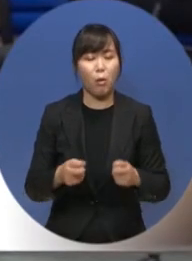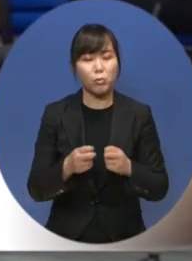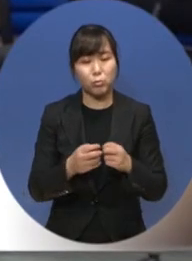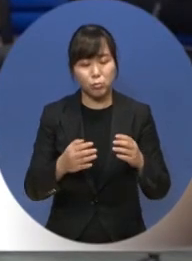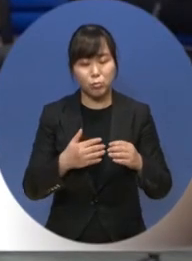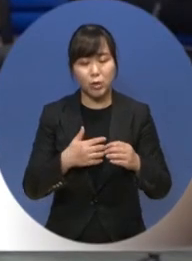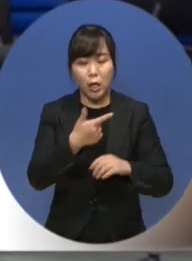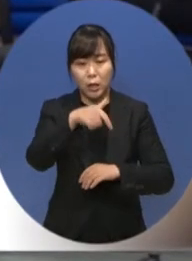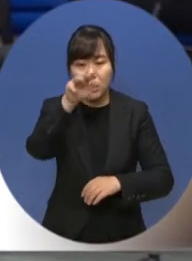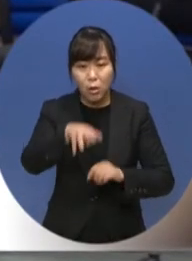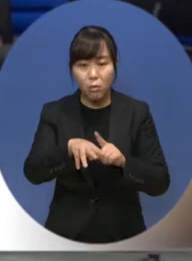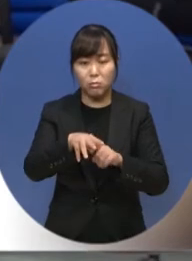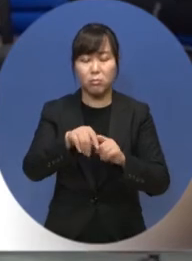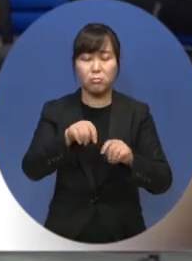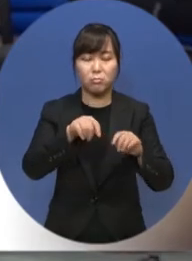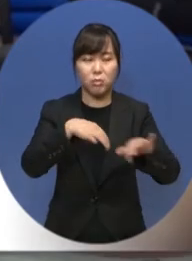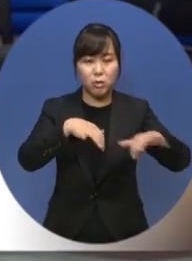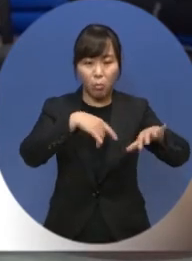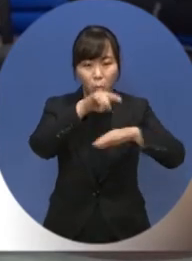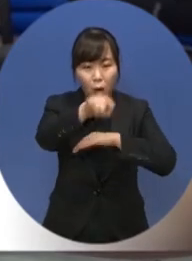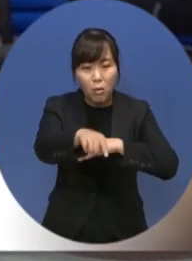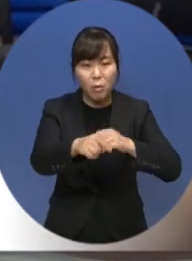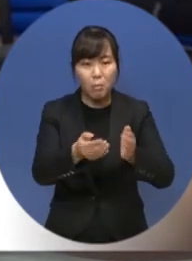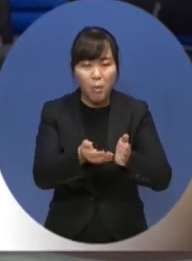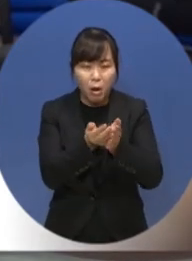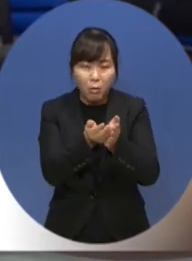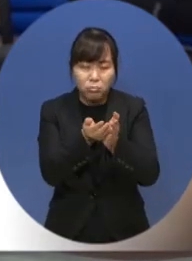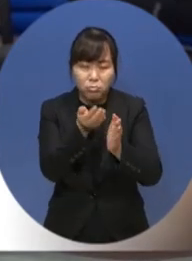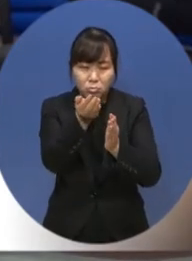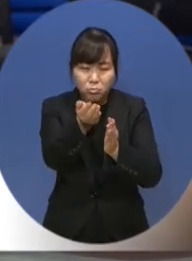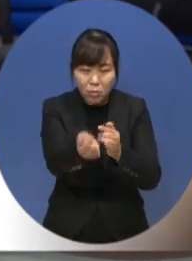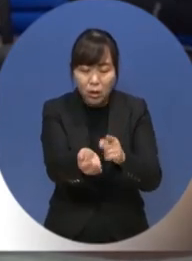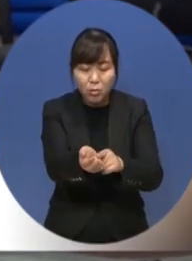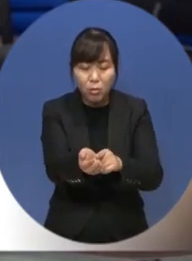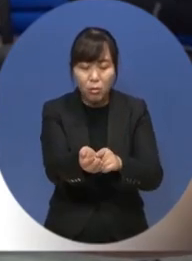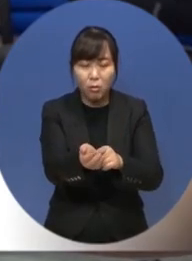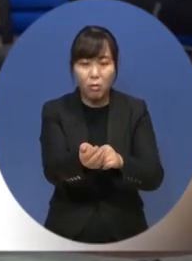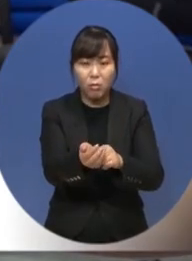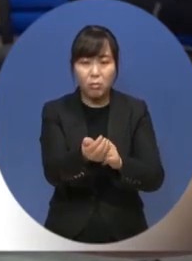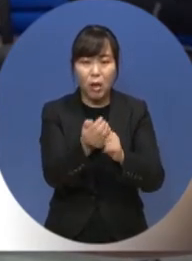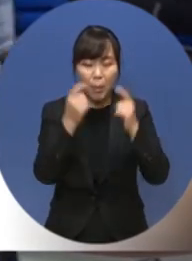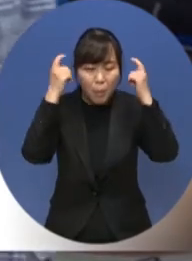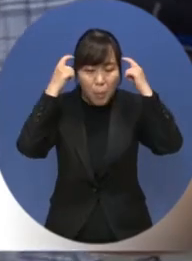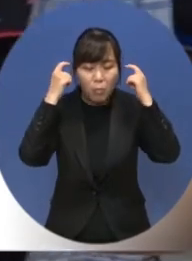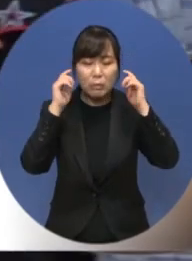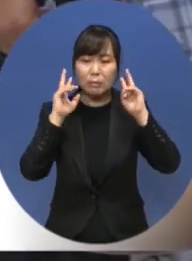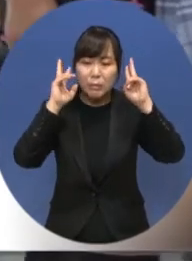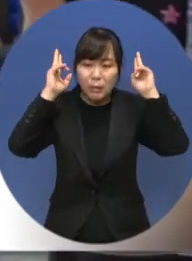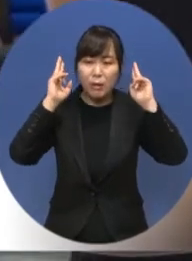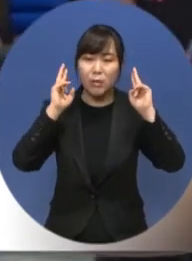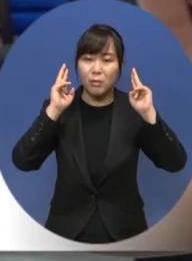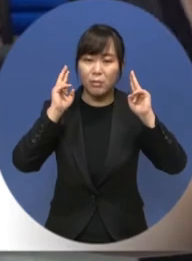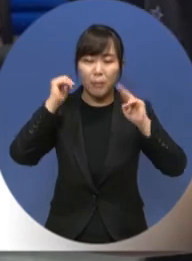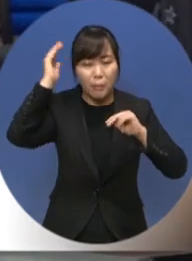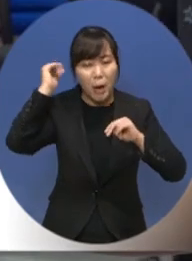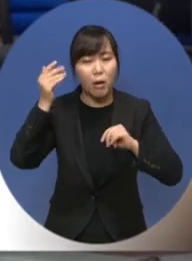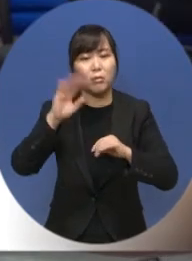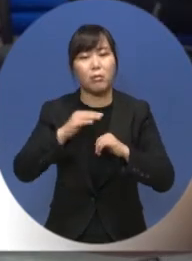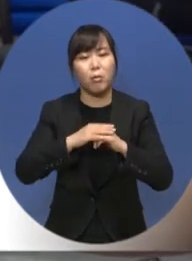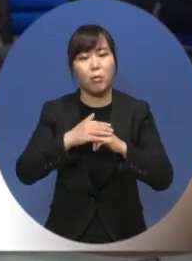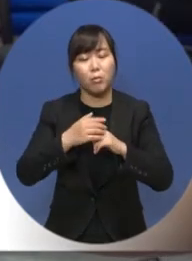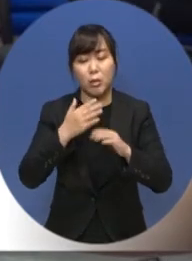하니까 우리 살림터가 극장이니까 극장에 배 타고 나가서 해야 하니까 이렇게 오셔서 해주니까 얼마나